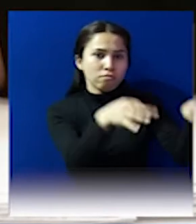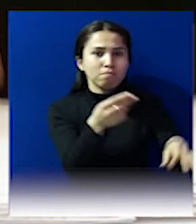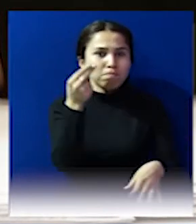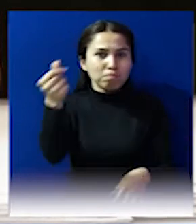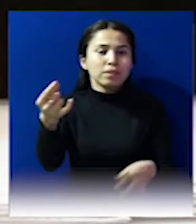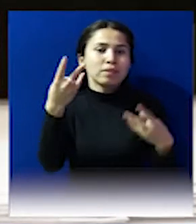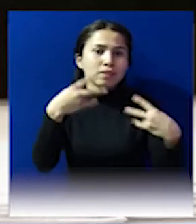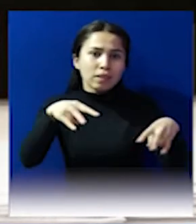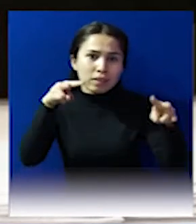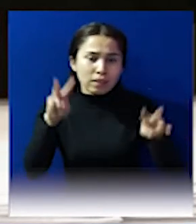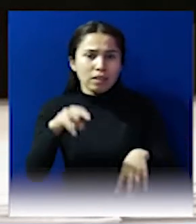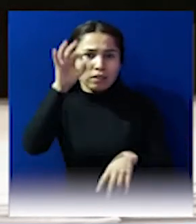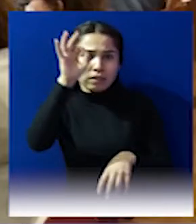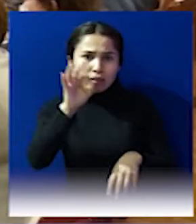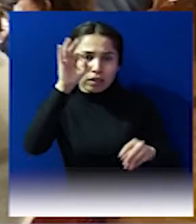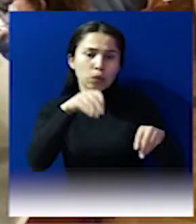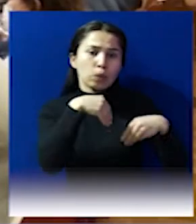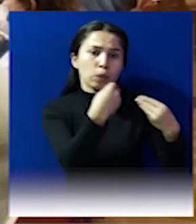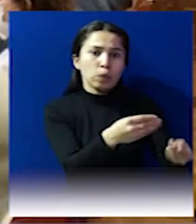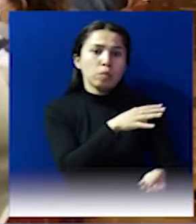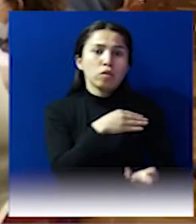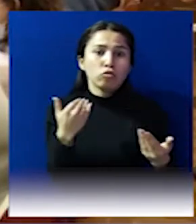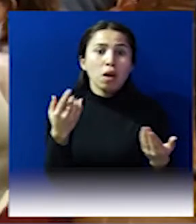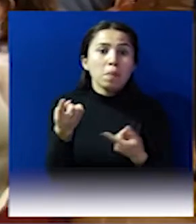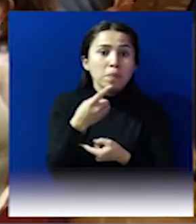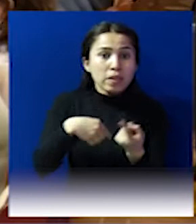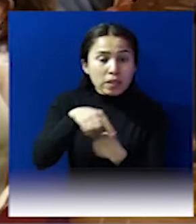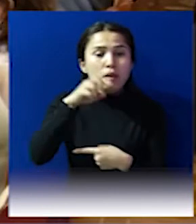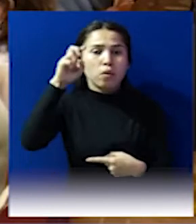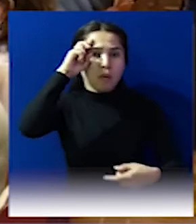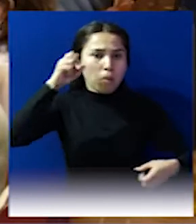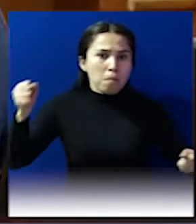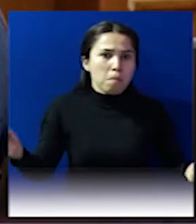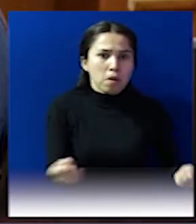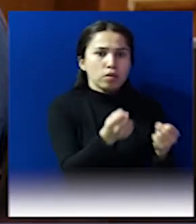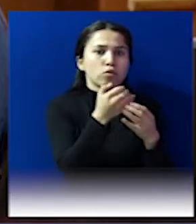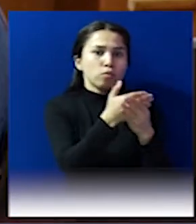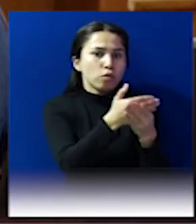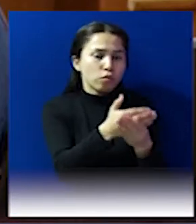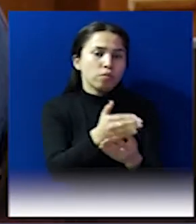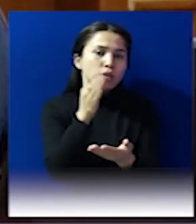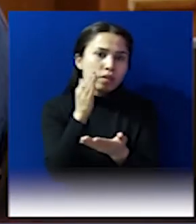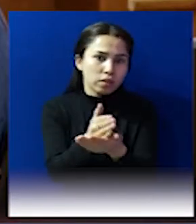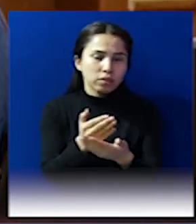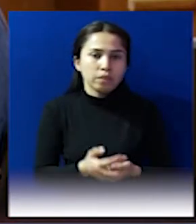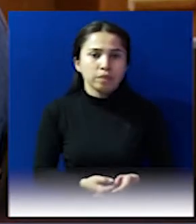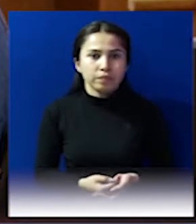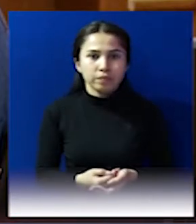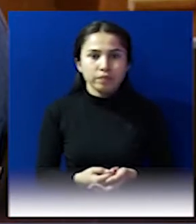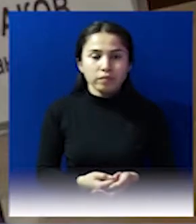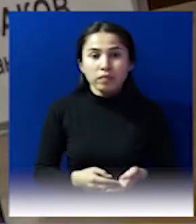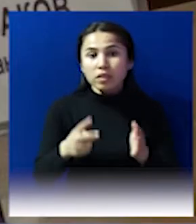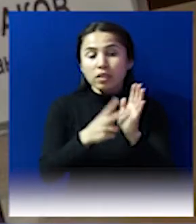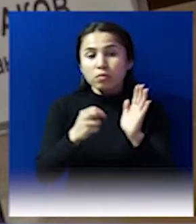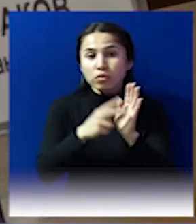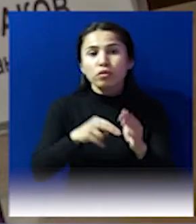дамуына өз үлесін тигізуде. Қазіргі таңда жеңілдетілген қолжетімді несиелендіру жұмыстары екінші деңгейлі банктер және Қазагро ұлттық басқарушы холдингіне қарасты